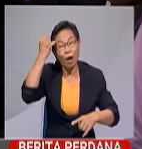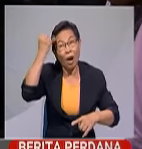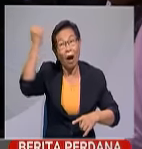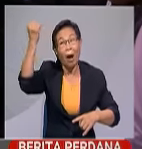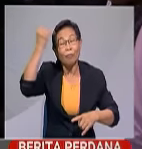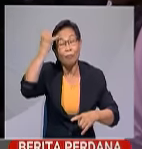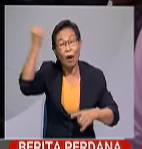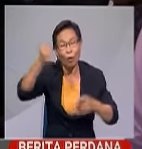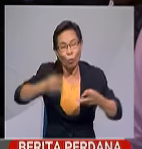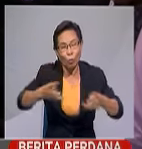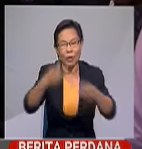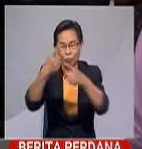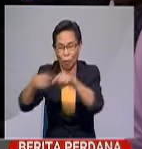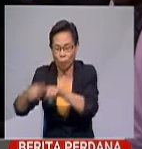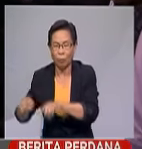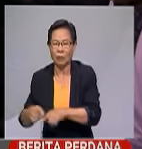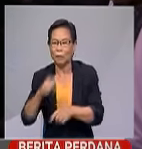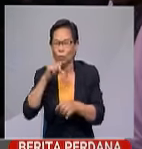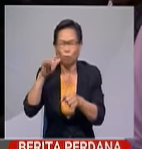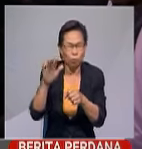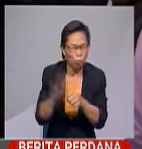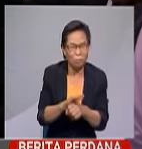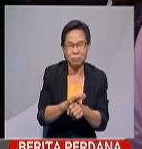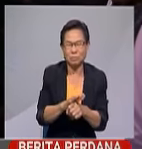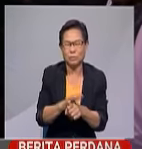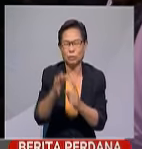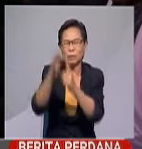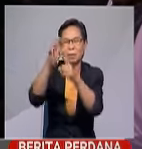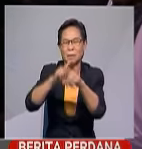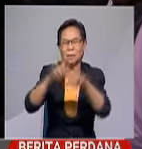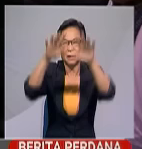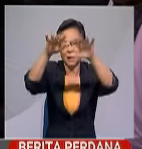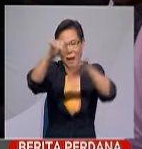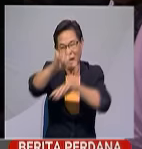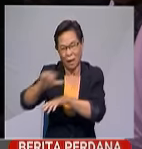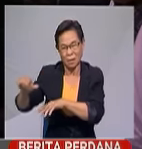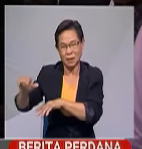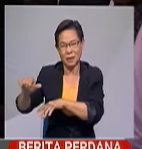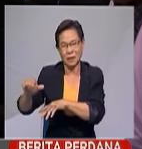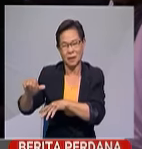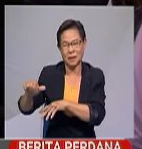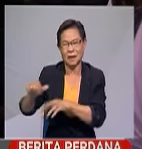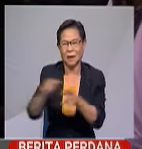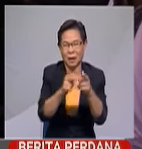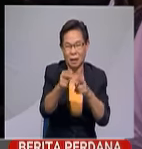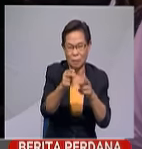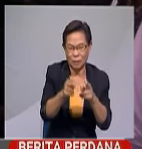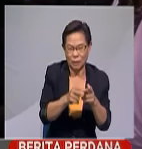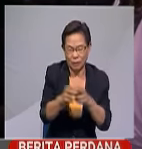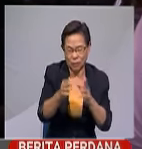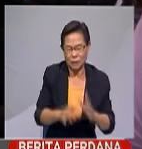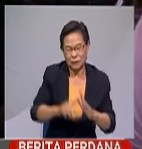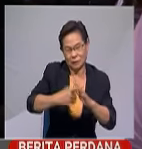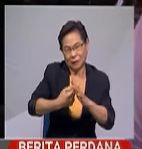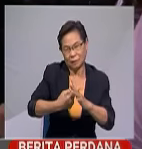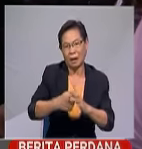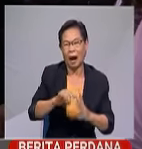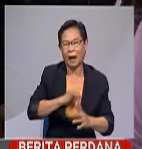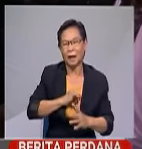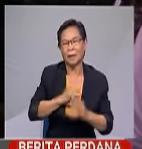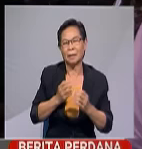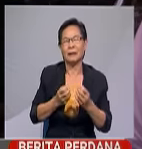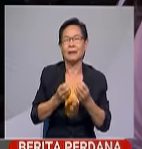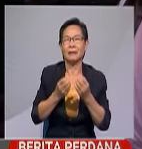And lack of differentiation, particularly in Asia, is one of the biggest reasons why entrepreneurs and startups fail. I can give you many,